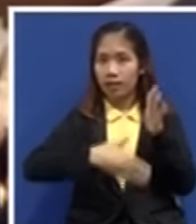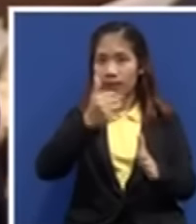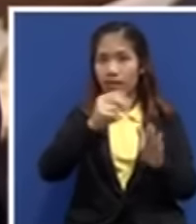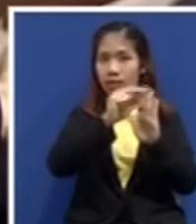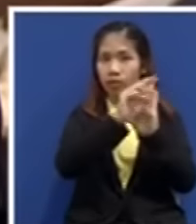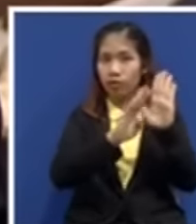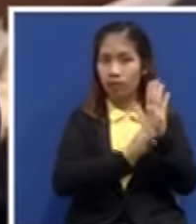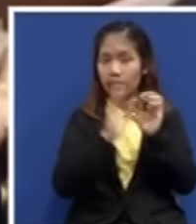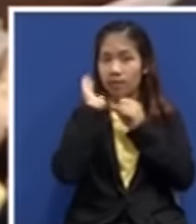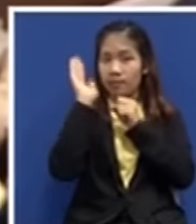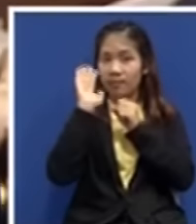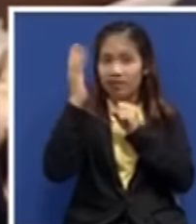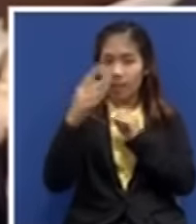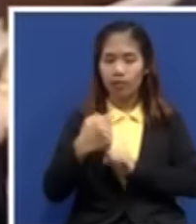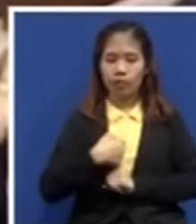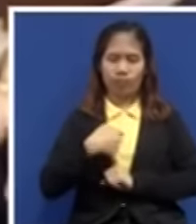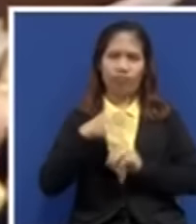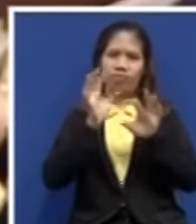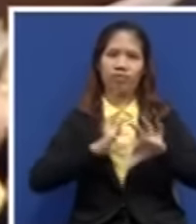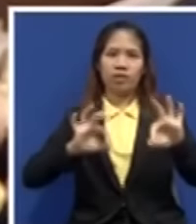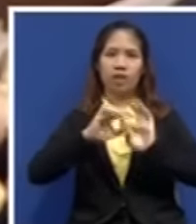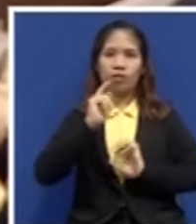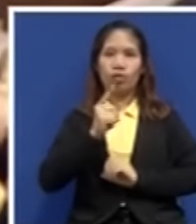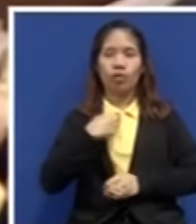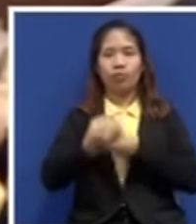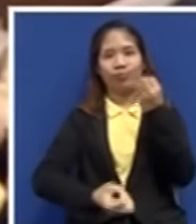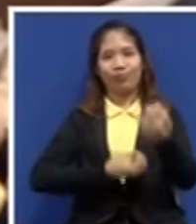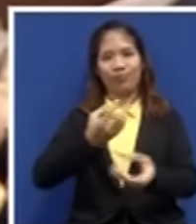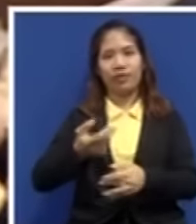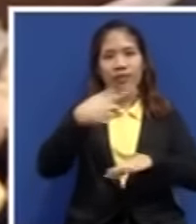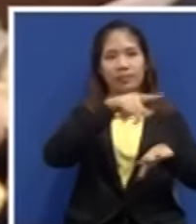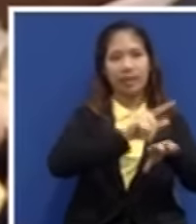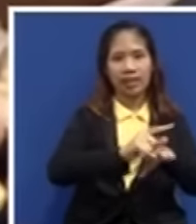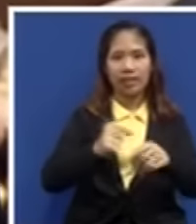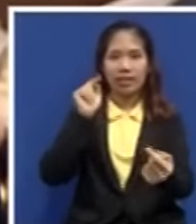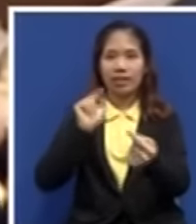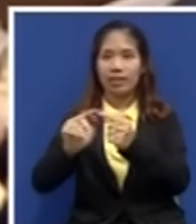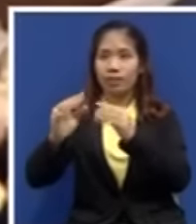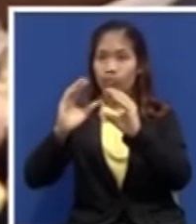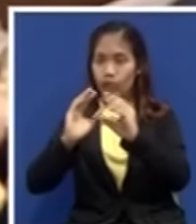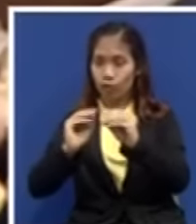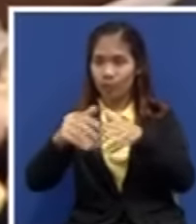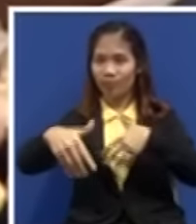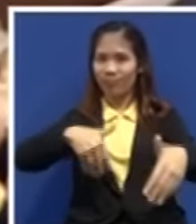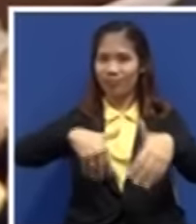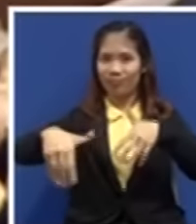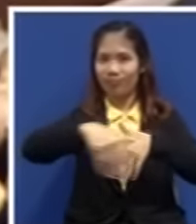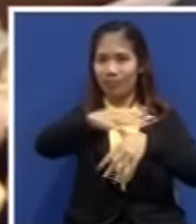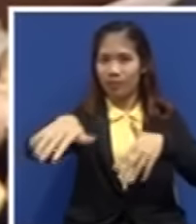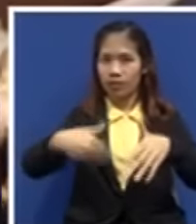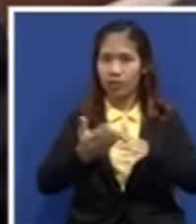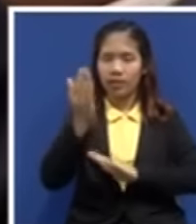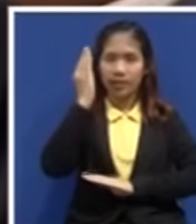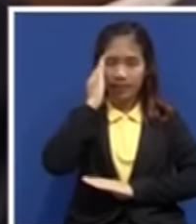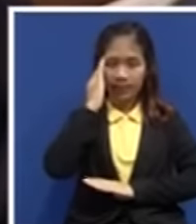บายที่แถลงเพราะฉะนั้นผมจึงจำเป็นจะต้องพูดให้ท่านประธานและที่ประชุมและพี่น้องประชาชนได้รับทราบครับผมใส่ข้อบังคับเนี่ย